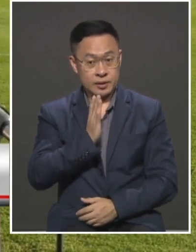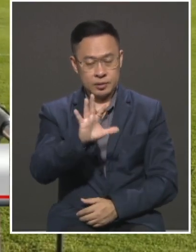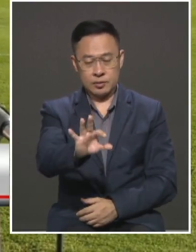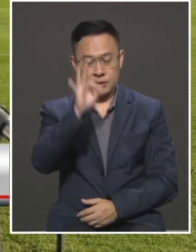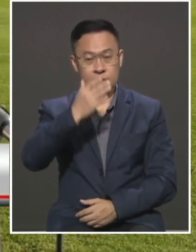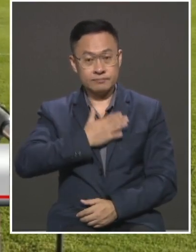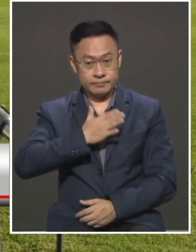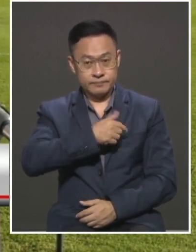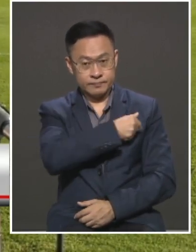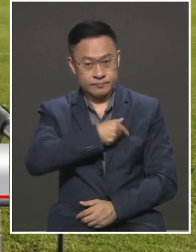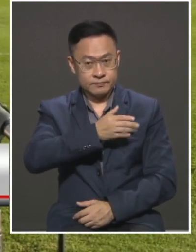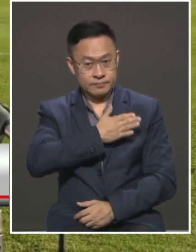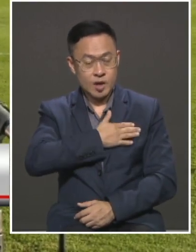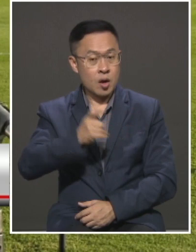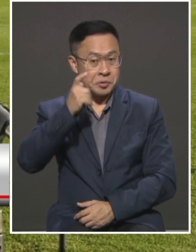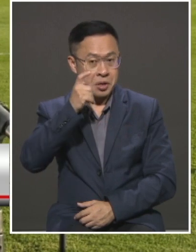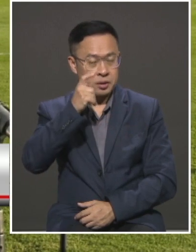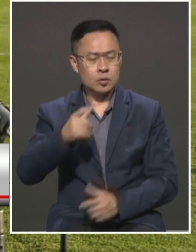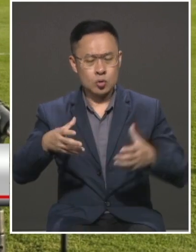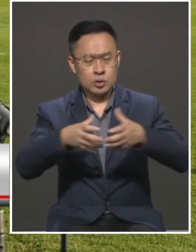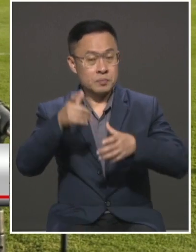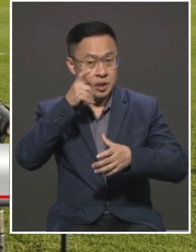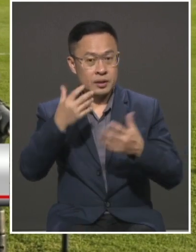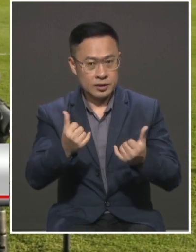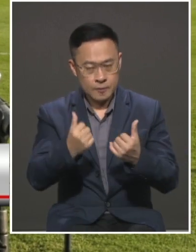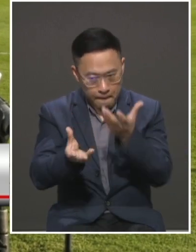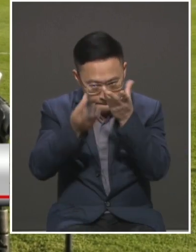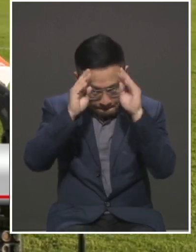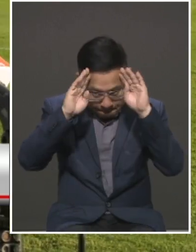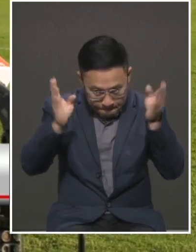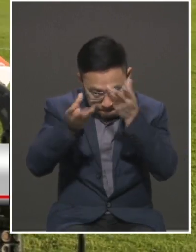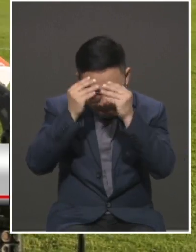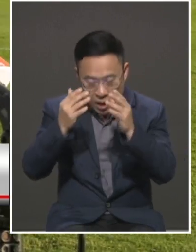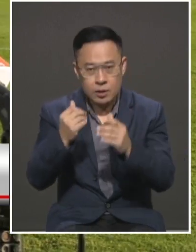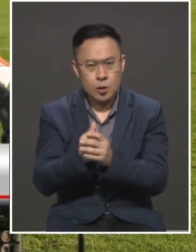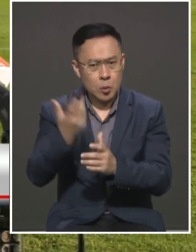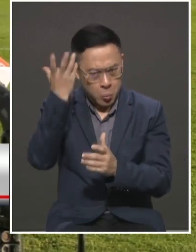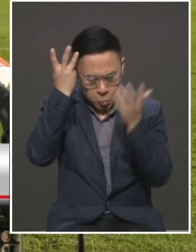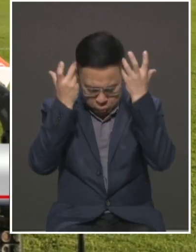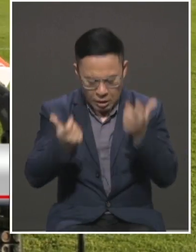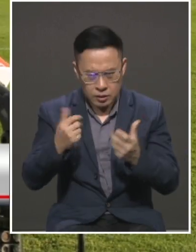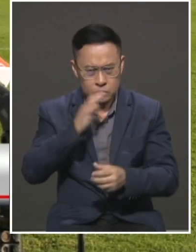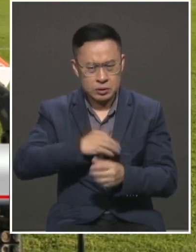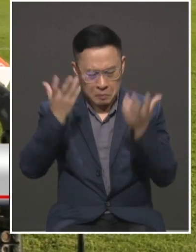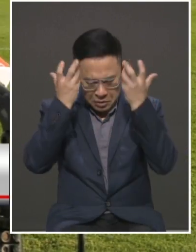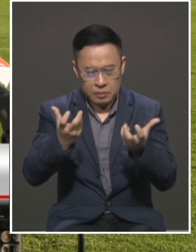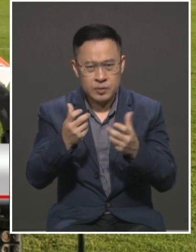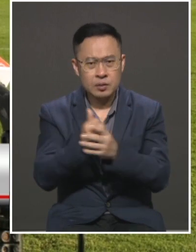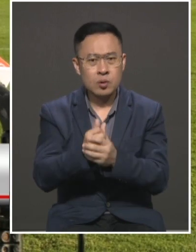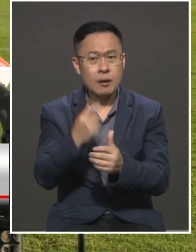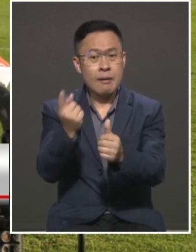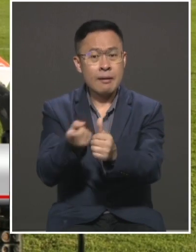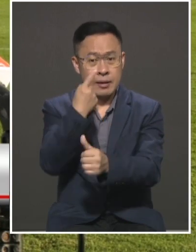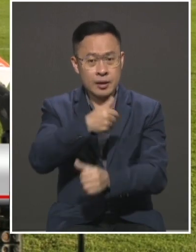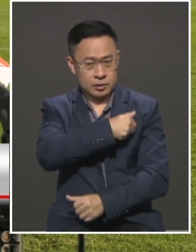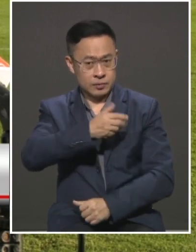แบบได้มีชื่อเข้ามาแล้วก็จะเก็บเกี่ยวประสบการณ์แล้วก็ซึมซับกดดันครับเพราะว่าเป็นรายการแรกด้วยครับ